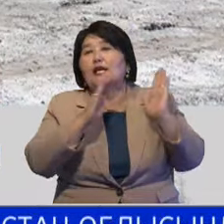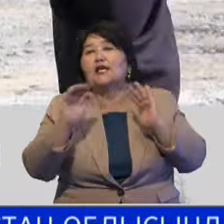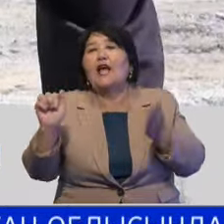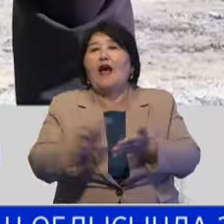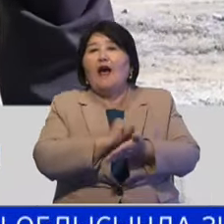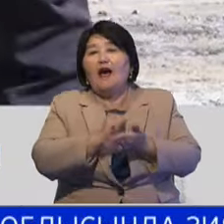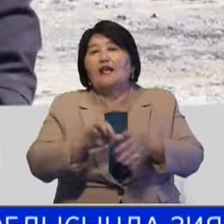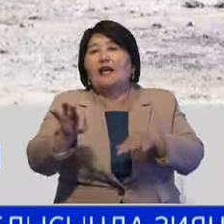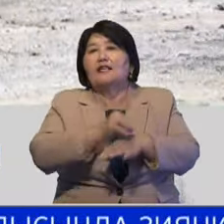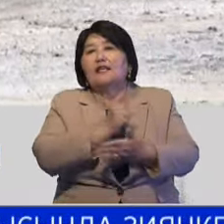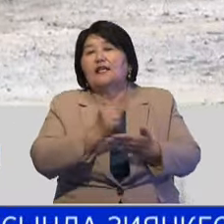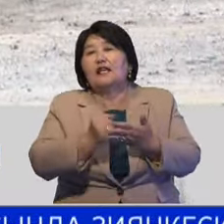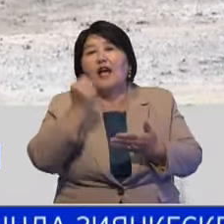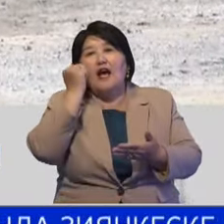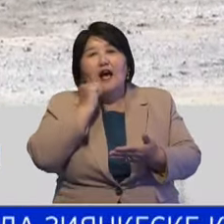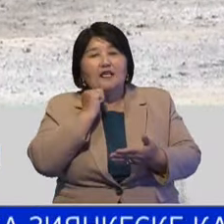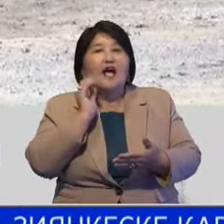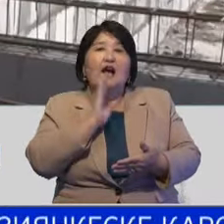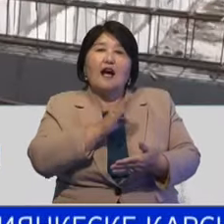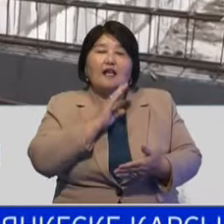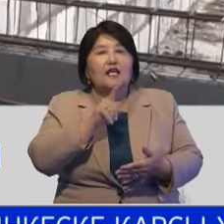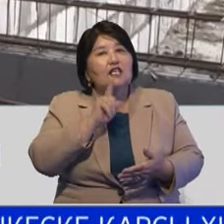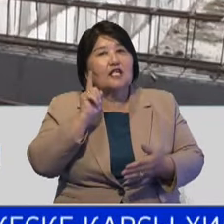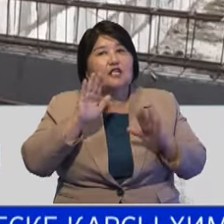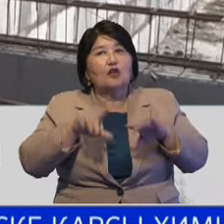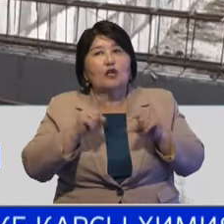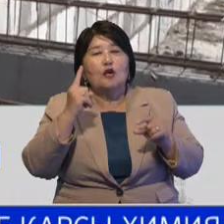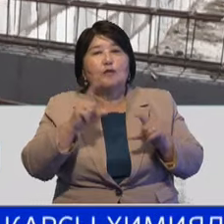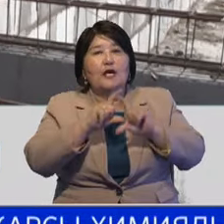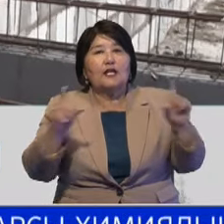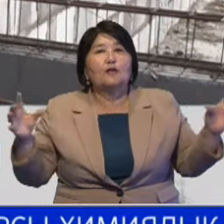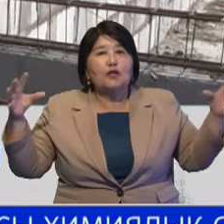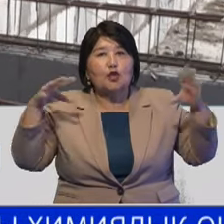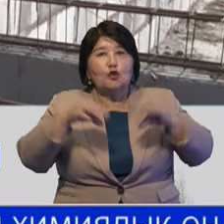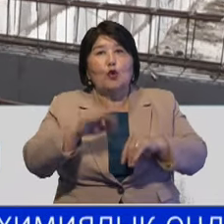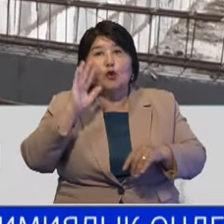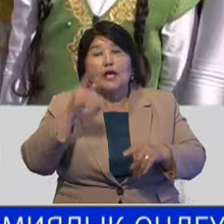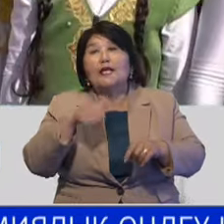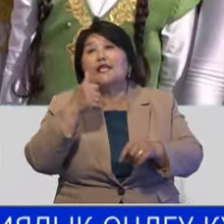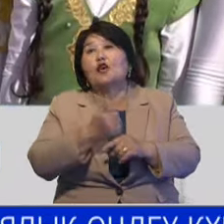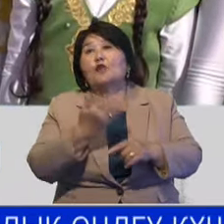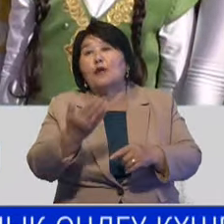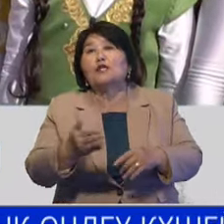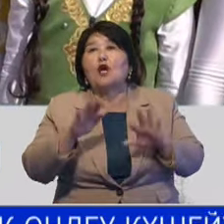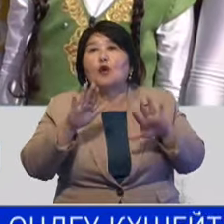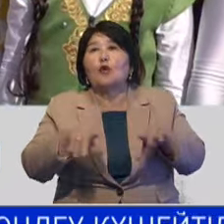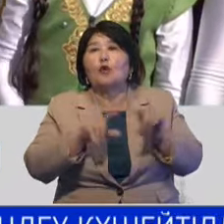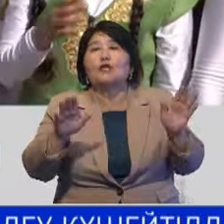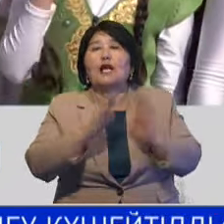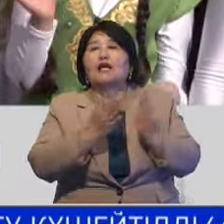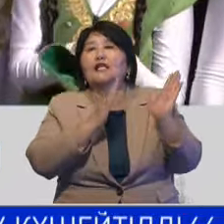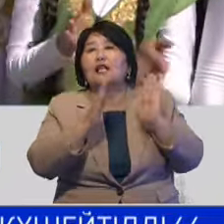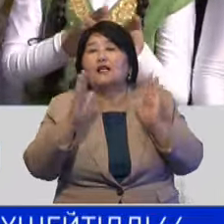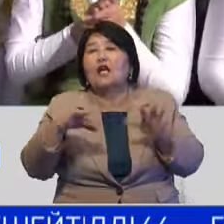архив, неке қию залы, ардагерлер, аналар және жастар орталықтары бір ғимаратқа шоғырланады. Ең бастысы орталықтағы